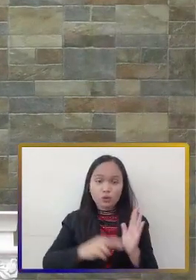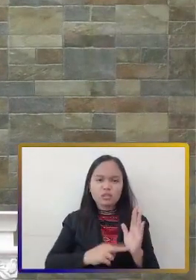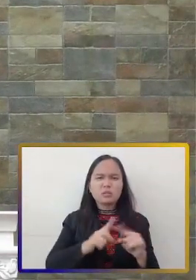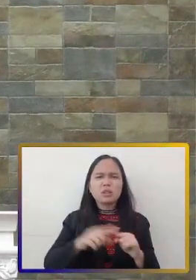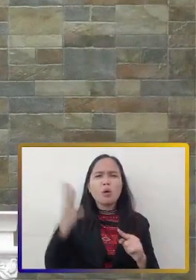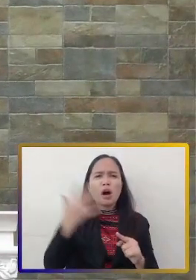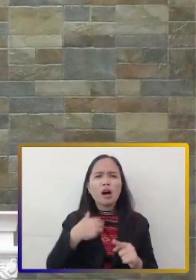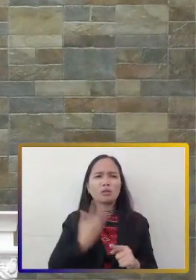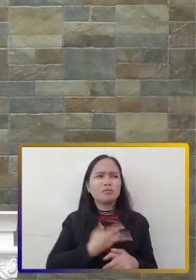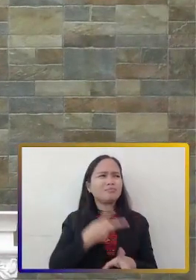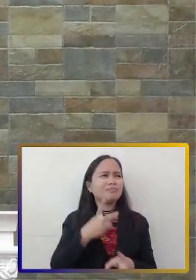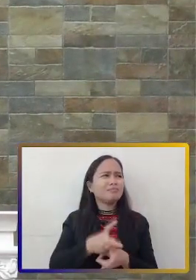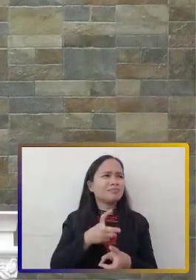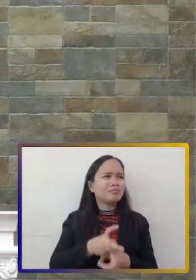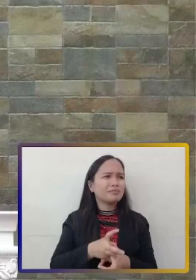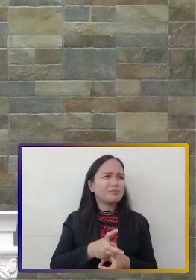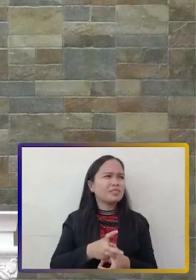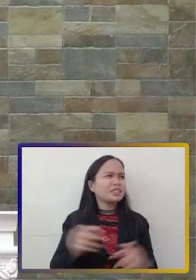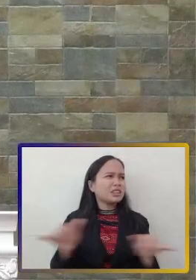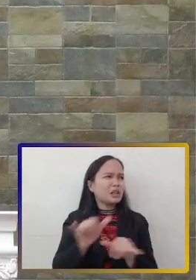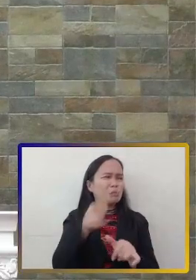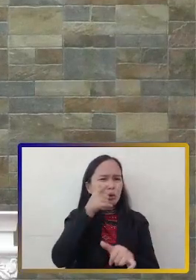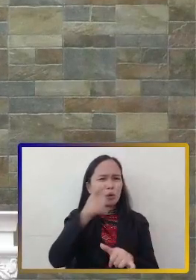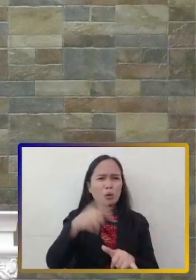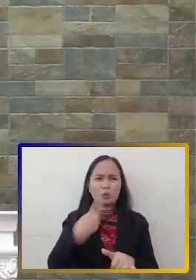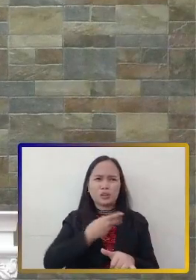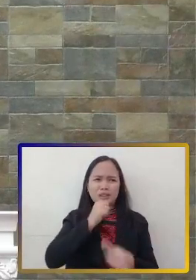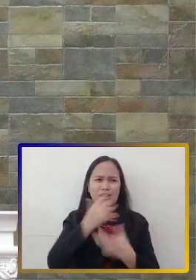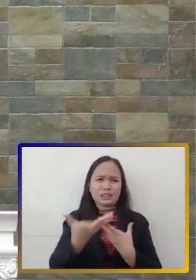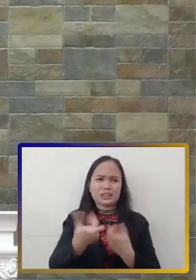napakahirap na. Parang hindi na tayo nagtitiwala sa Diyos.